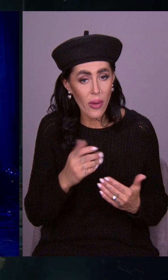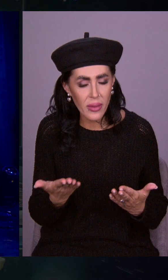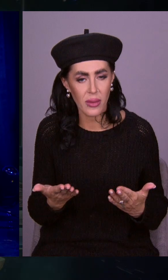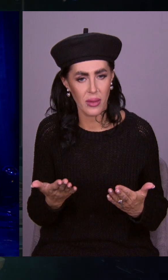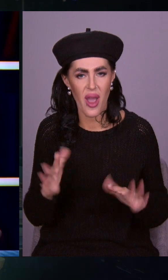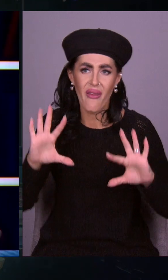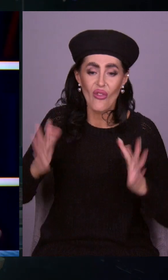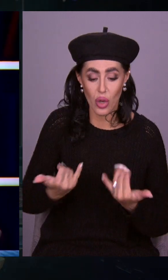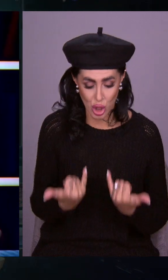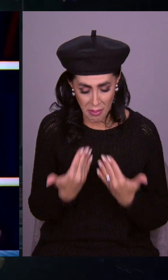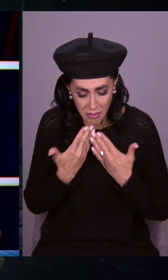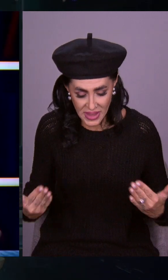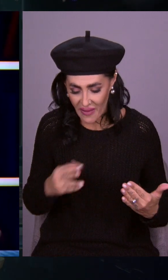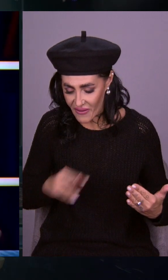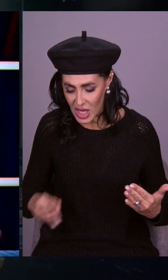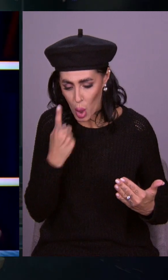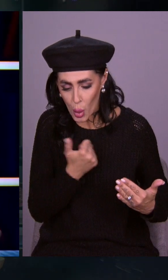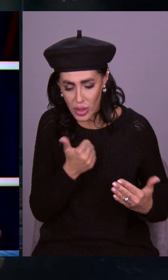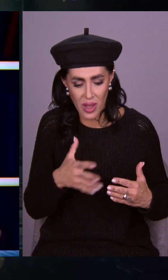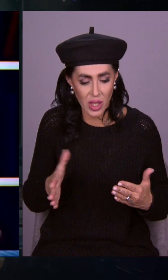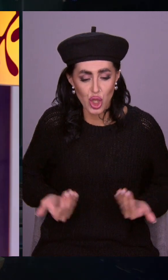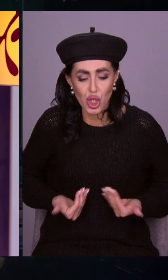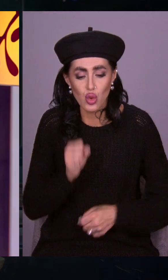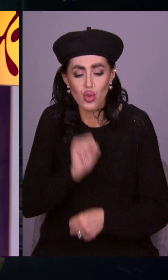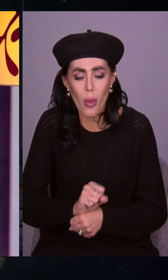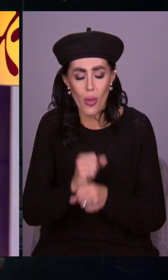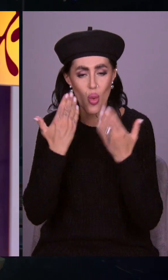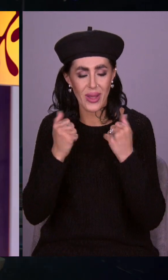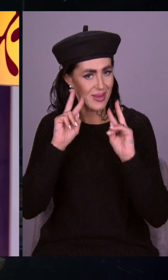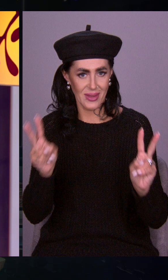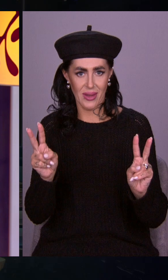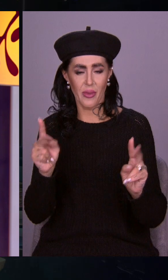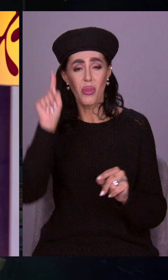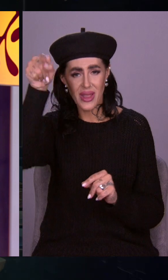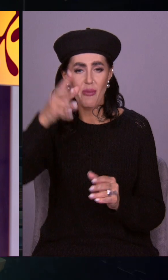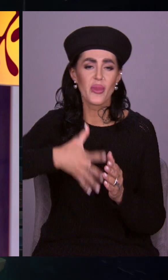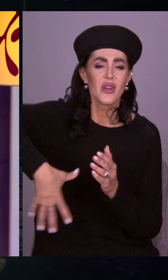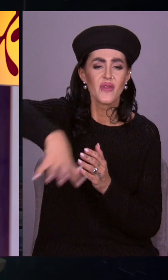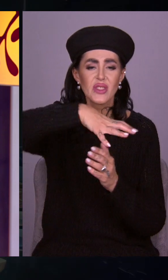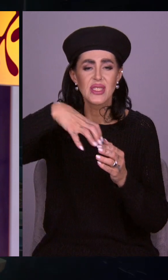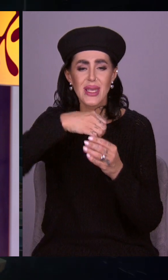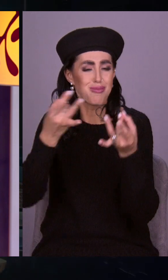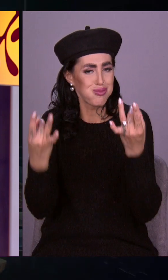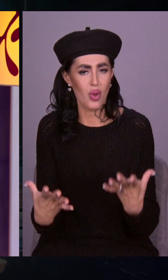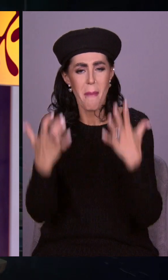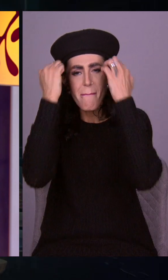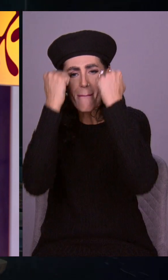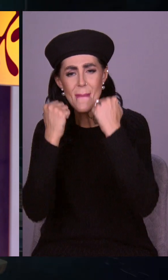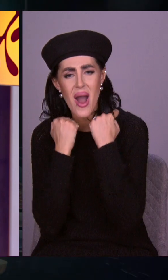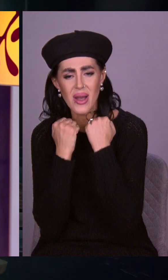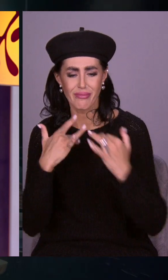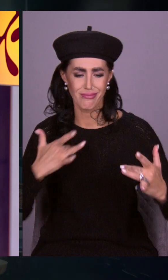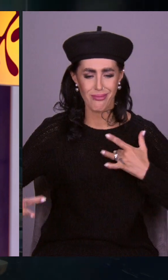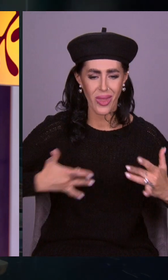хвилина, можливо, рік, можливо, все ж твоє життя. Ти ніколи не знаєш. І там немає місця для масок, там немає місця для чогось такого фальшивого.